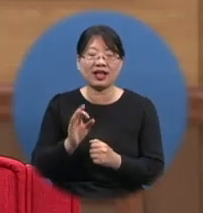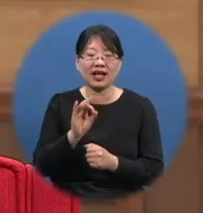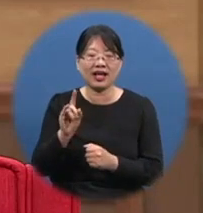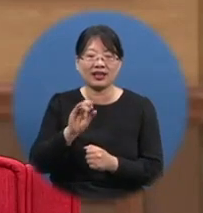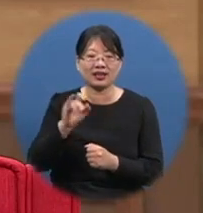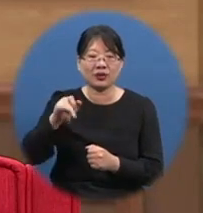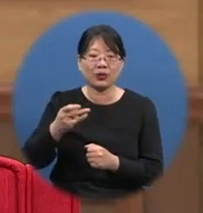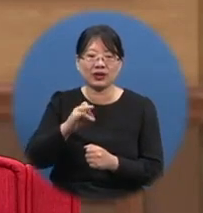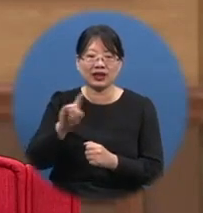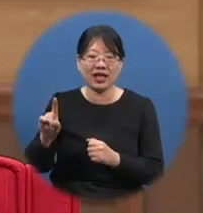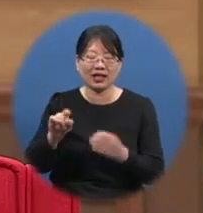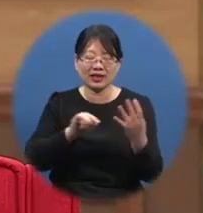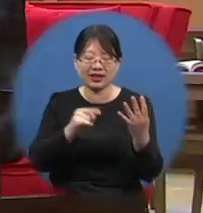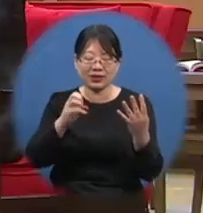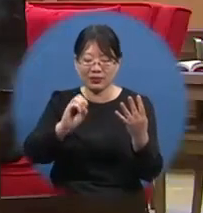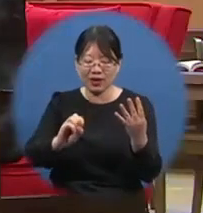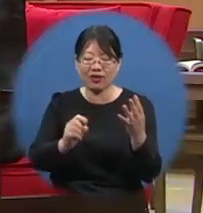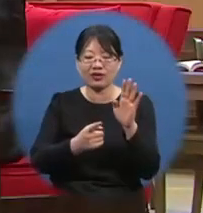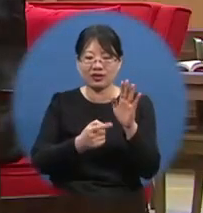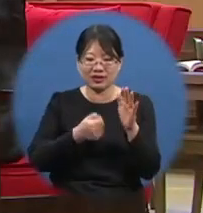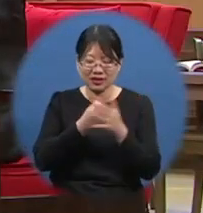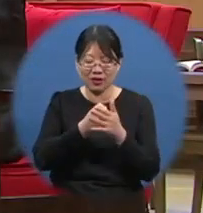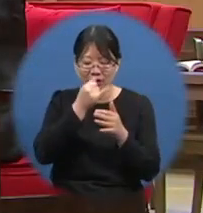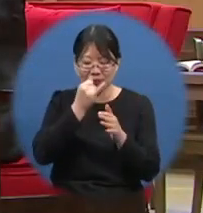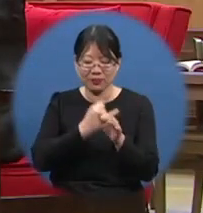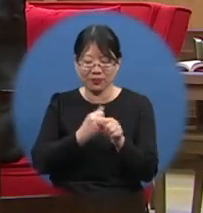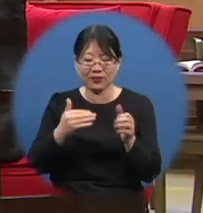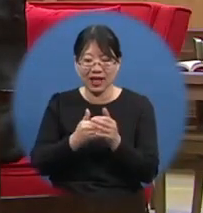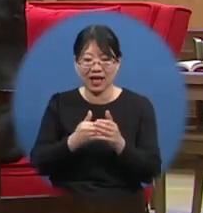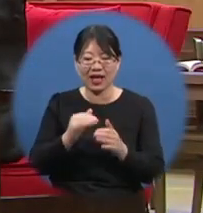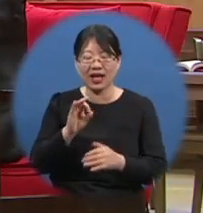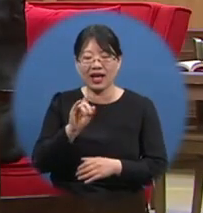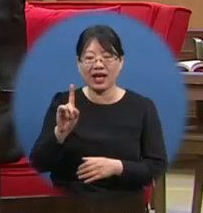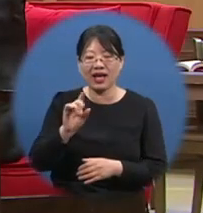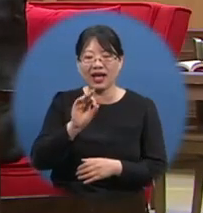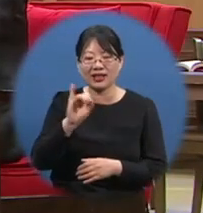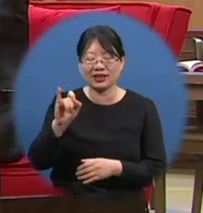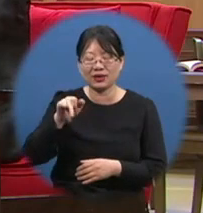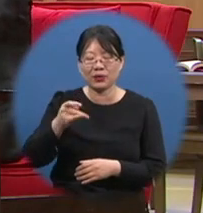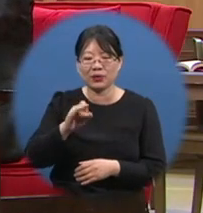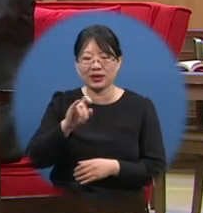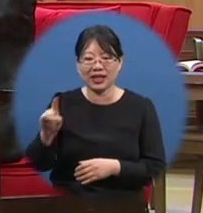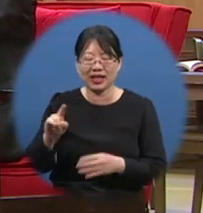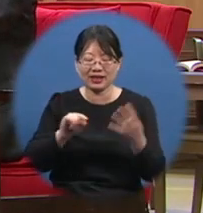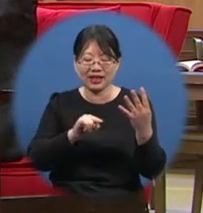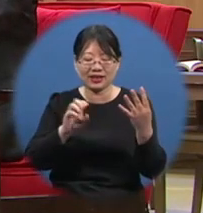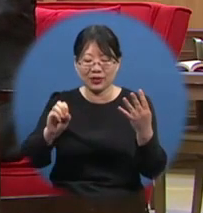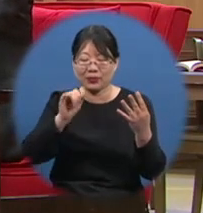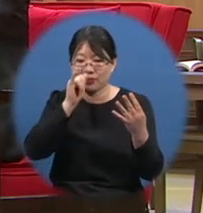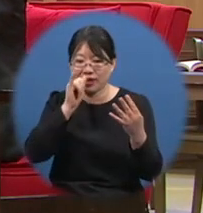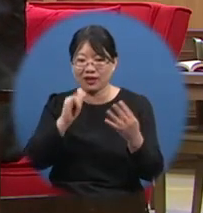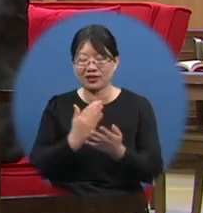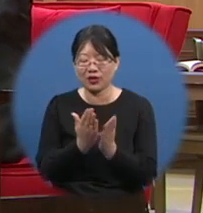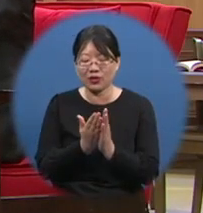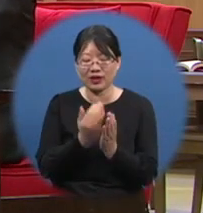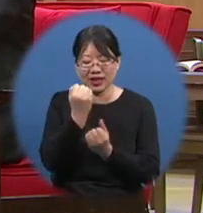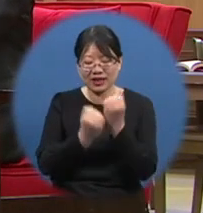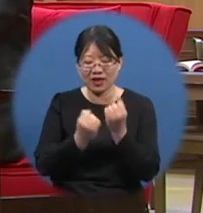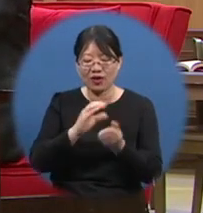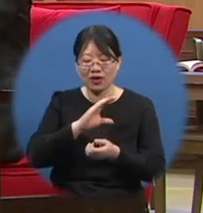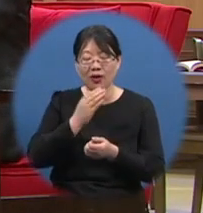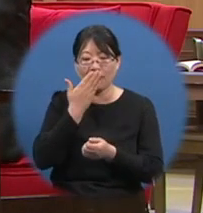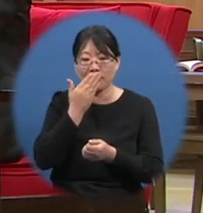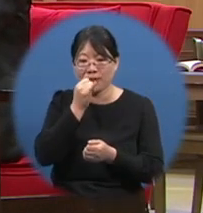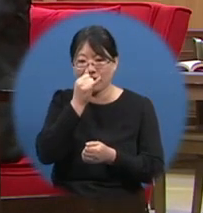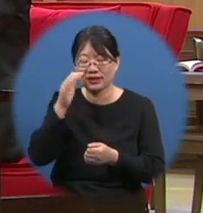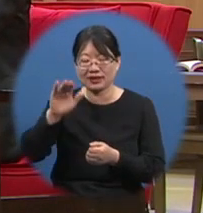아이코리아 4.0이라는 걸 정했습니다. 아이코리아 4.0. 코리아. 아이라는 것은 여러 가지 이제 해석을 할 수